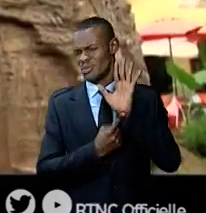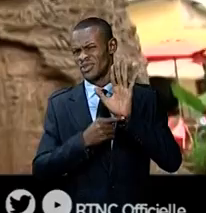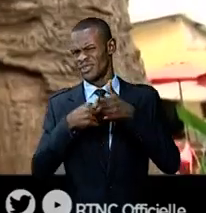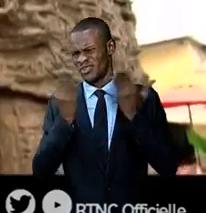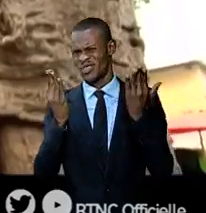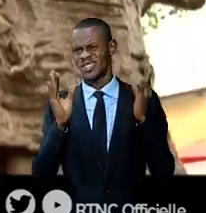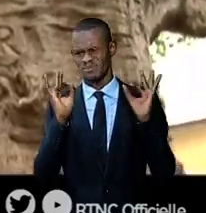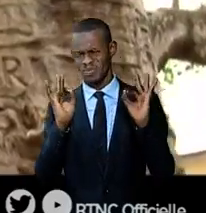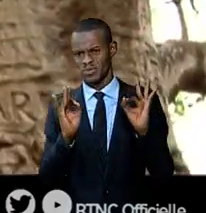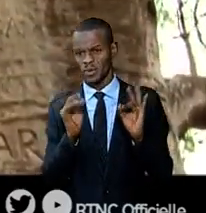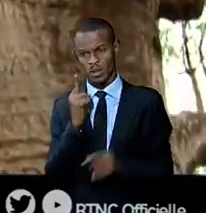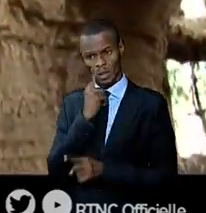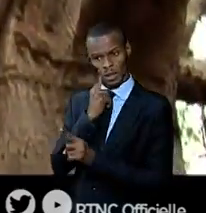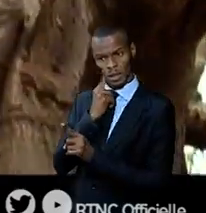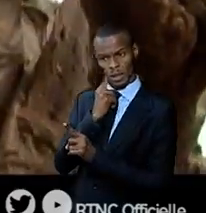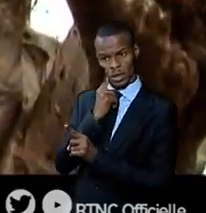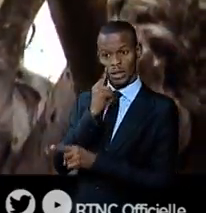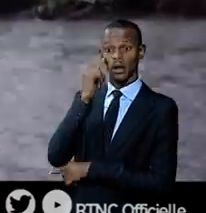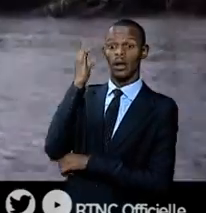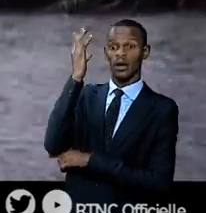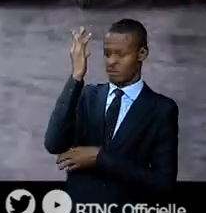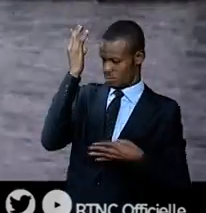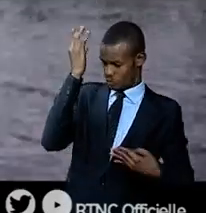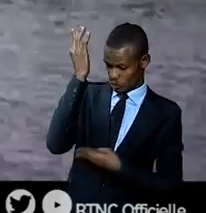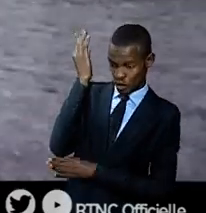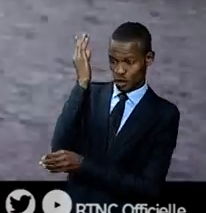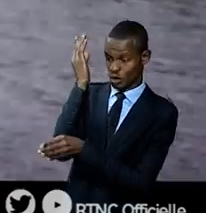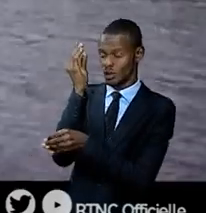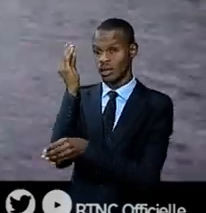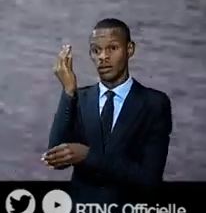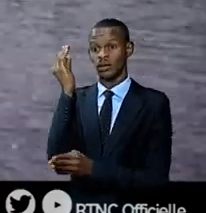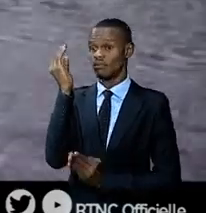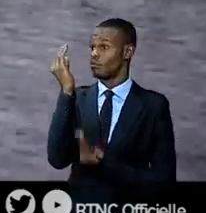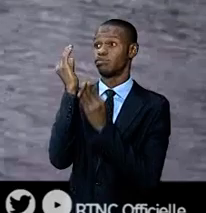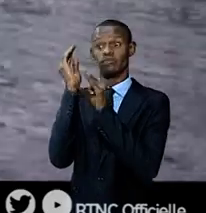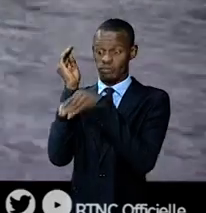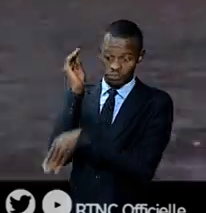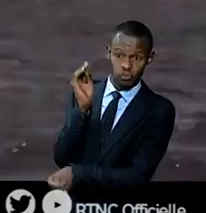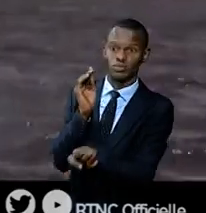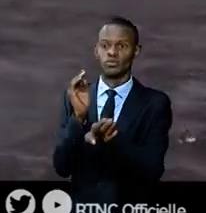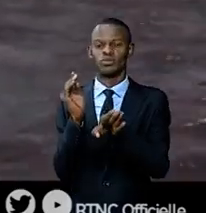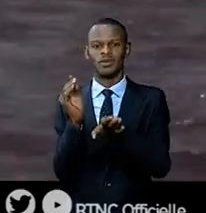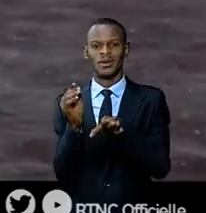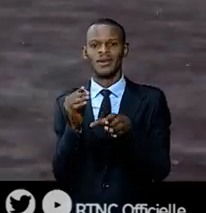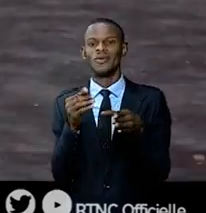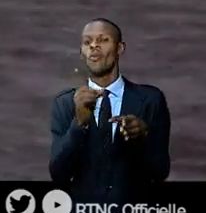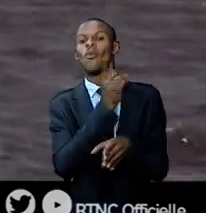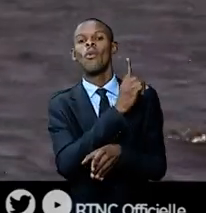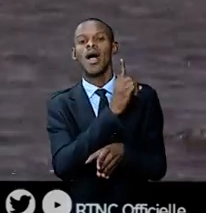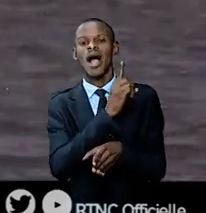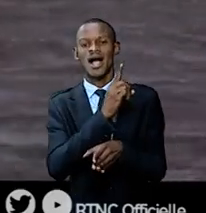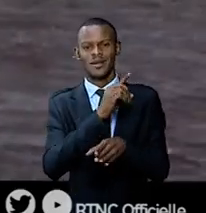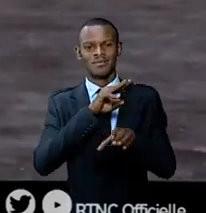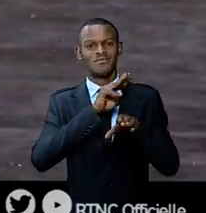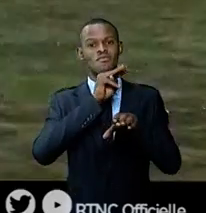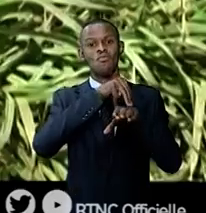du mystérieux baobab de Stanley et se retrouver au parc marin de Mangrove, nous sommes à Mwanda, la cité du poisson